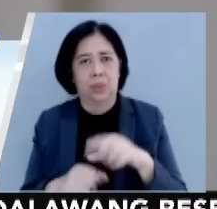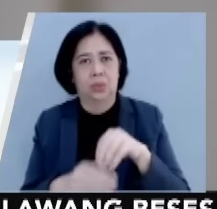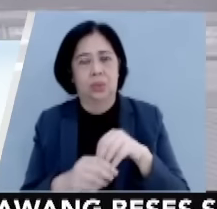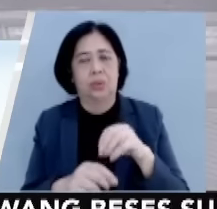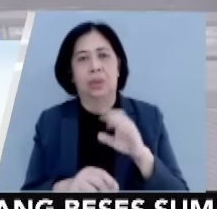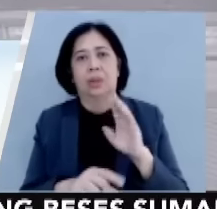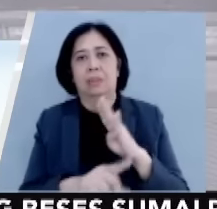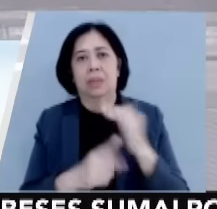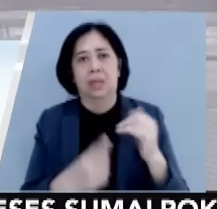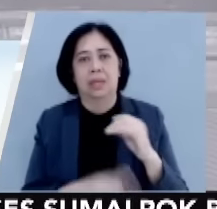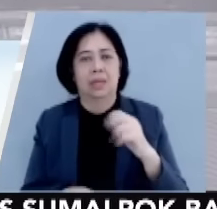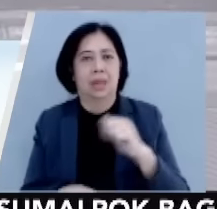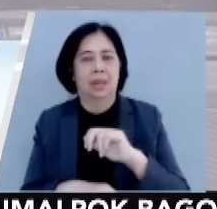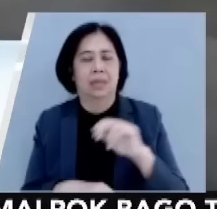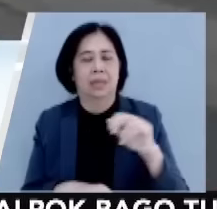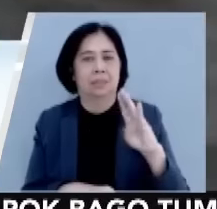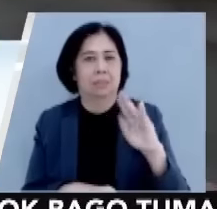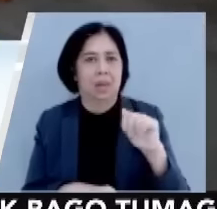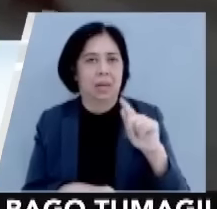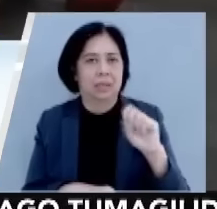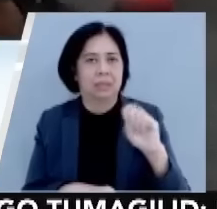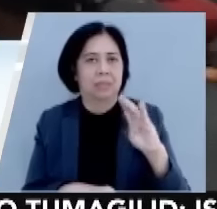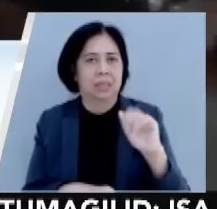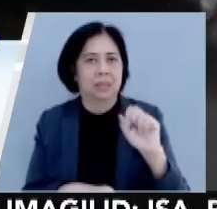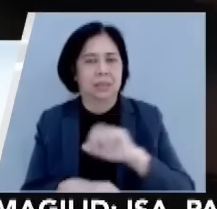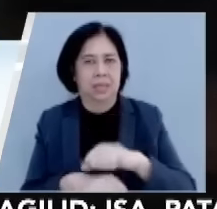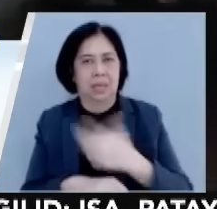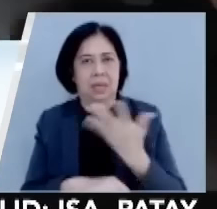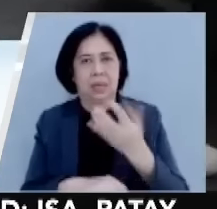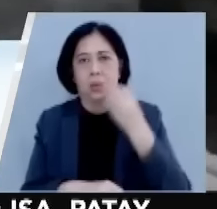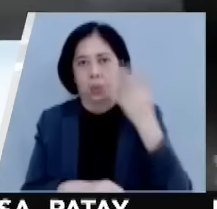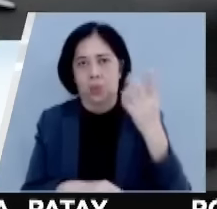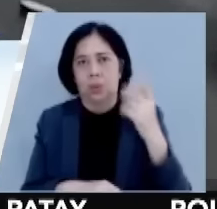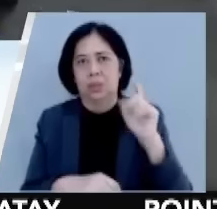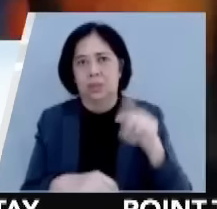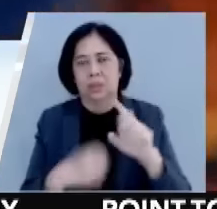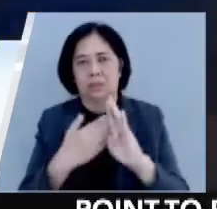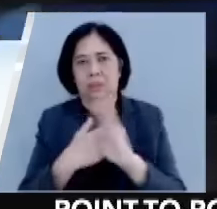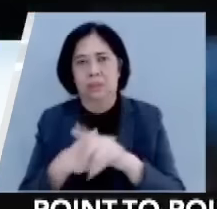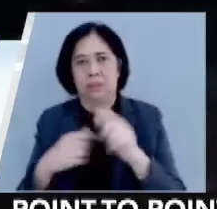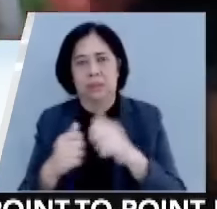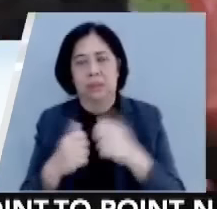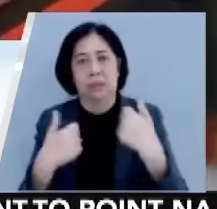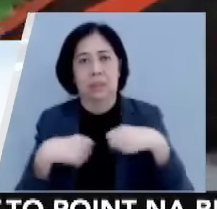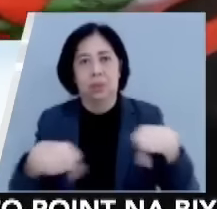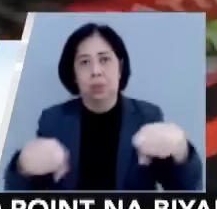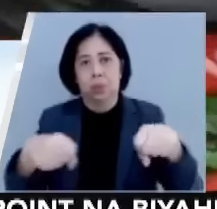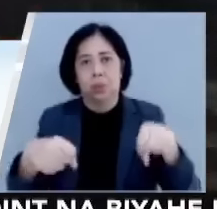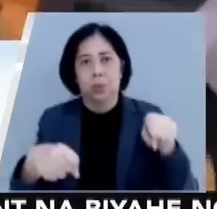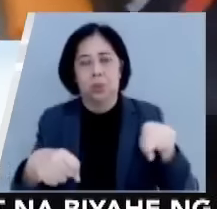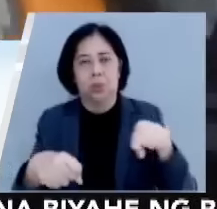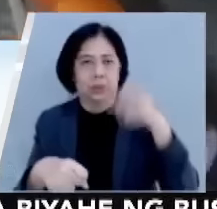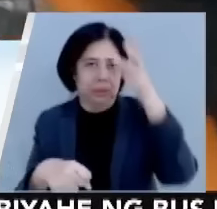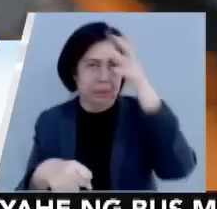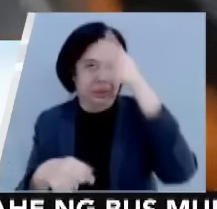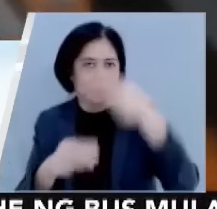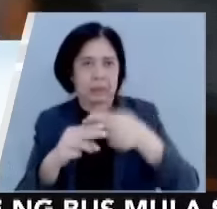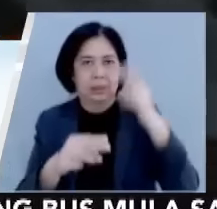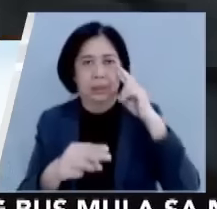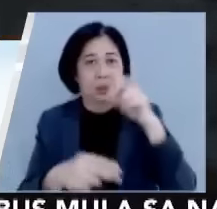Daet. Ayon sa pamilya, pauwi mula sa evacuation center sakay ng motorsiklo si Mang Rogelio, 67 years